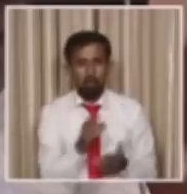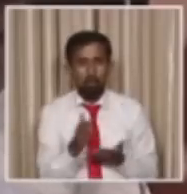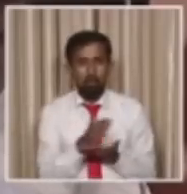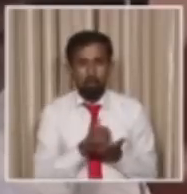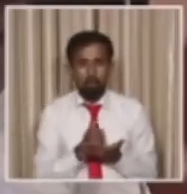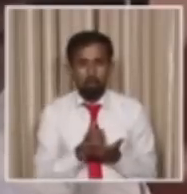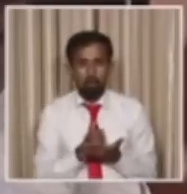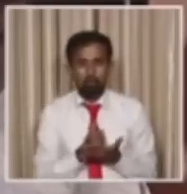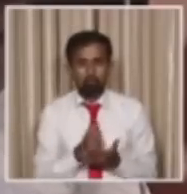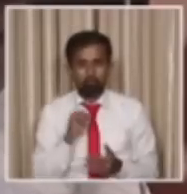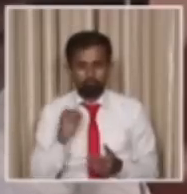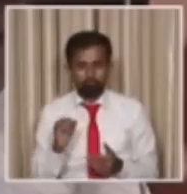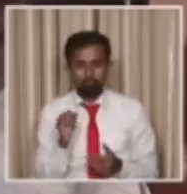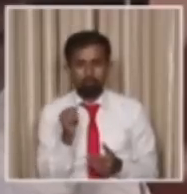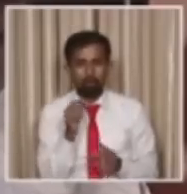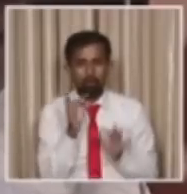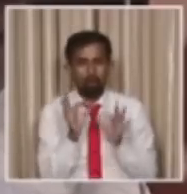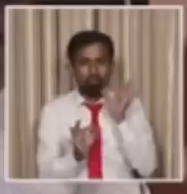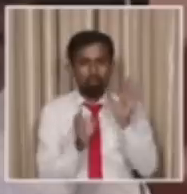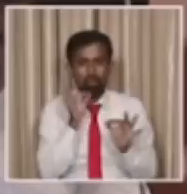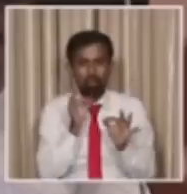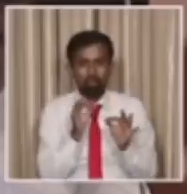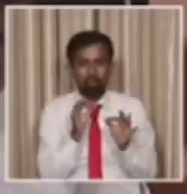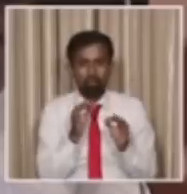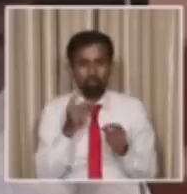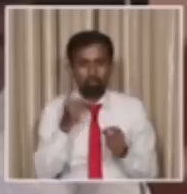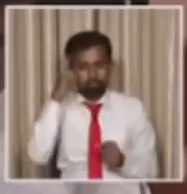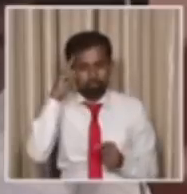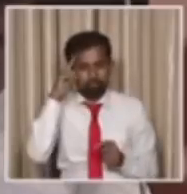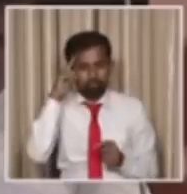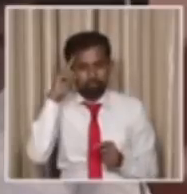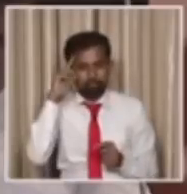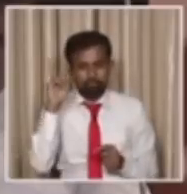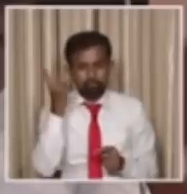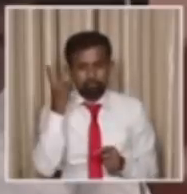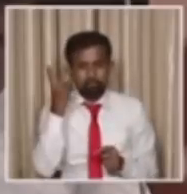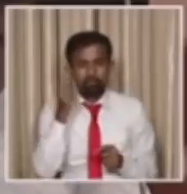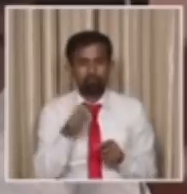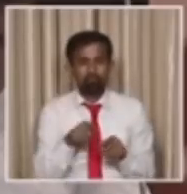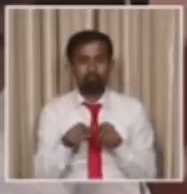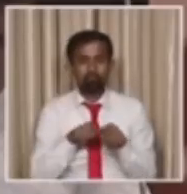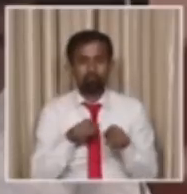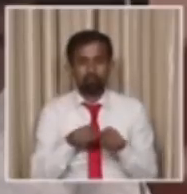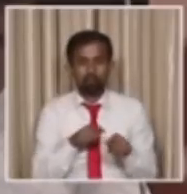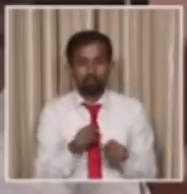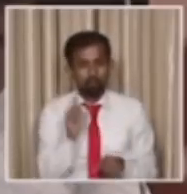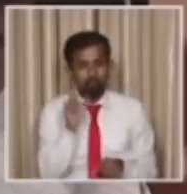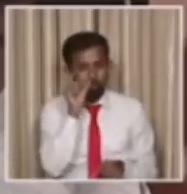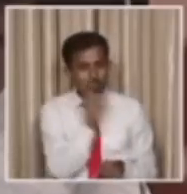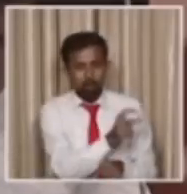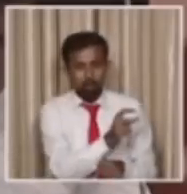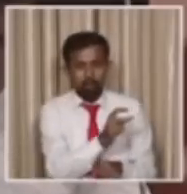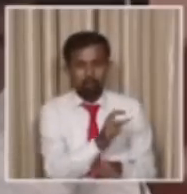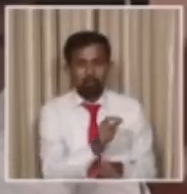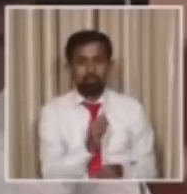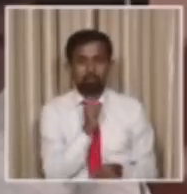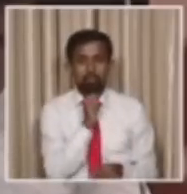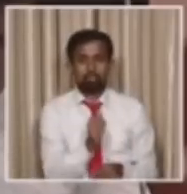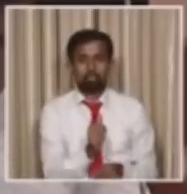ඔක්කොම අන්තවාදී කතා යන්නේ ඔක්කොම ඔළුව සුද්ධ කරන්න හදන්නේ මිනිස්සුන්ගේ පොඩ්ඩක් බලන්න කිව්වම බැලුවම